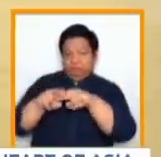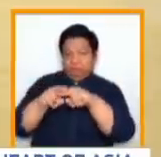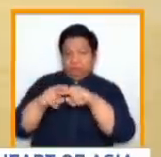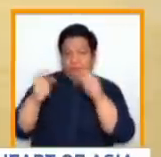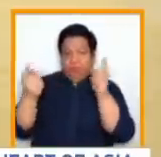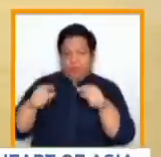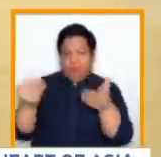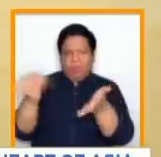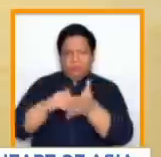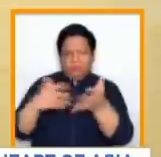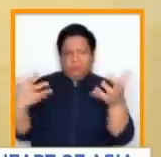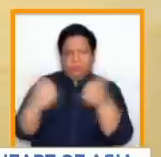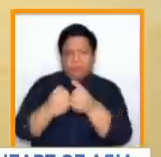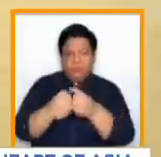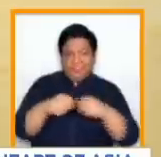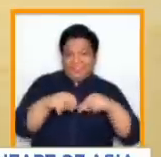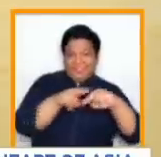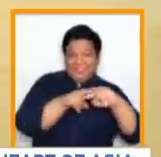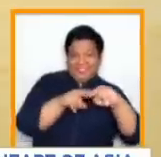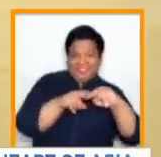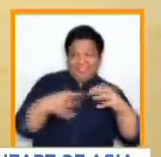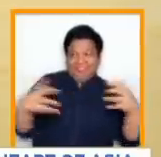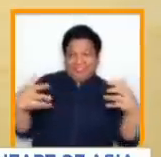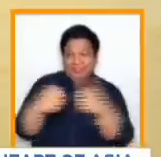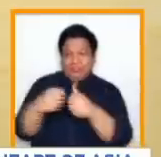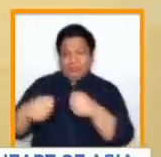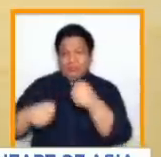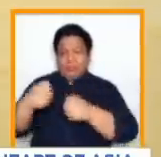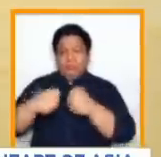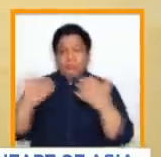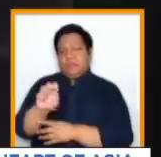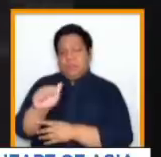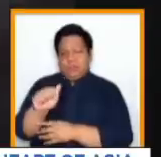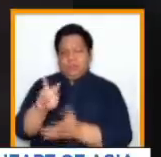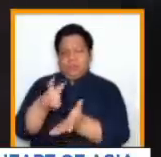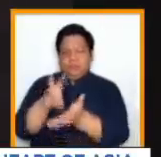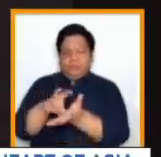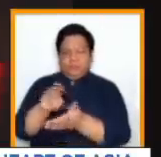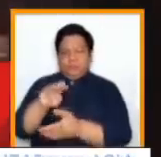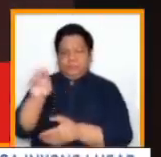ang isang sasakyan sa Santa Mesa, Maynila. May unang balita si Chino Gaston.